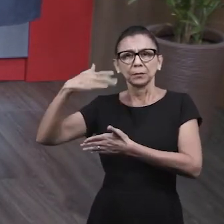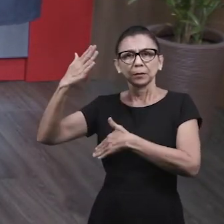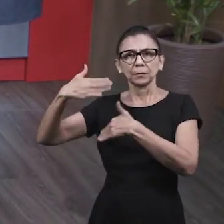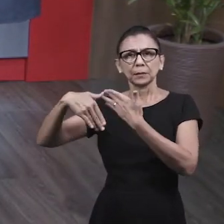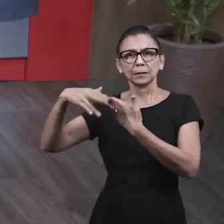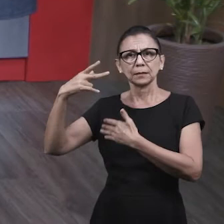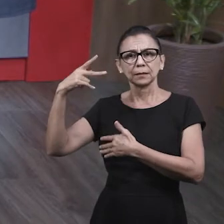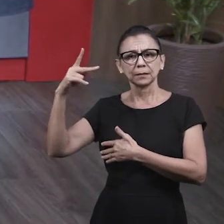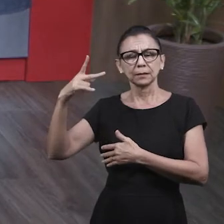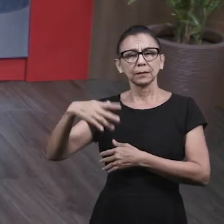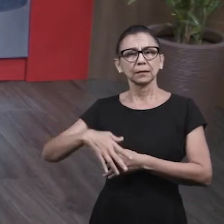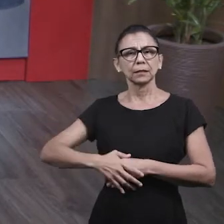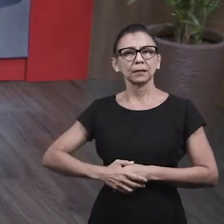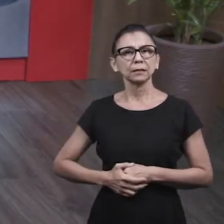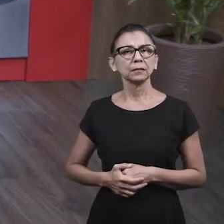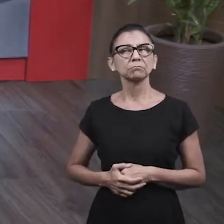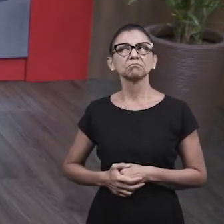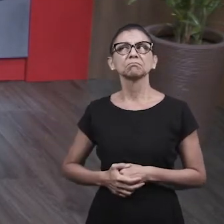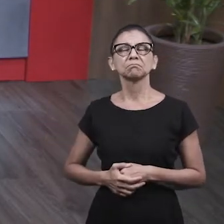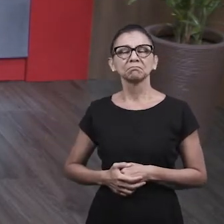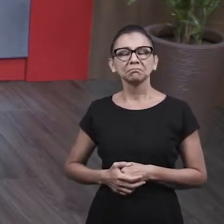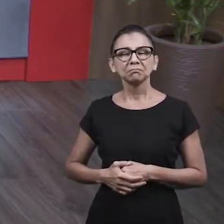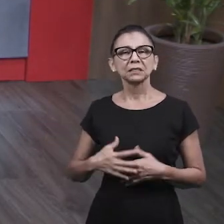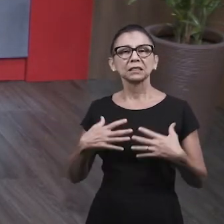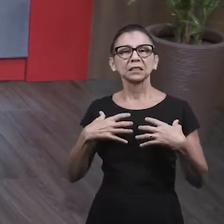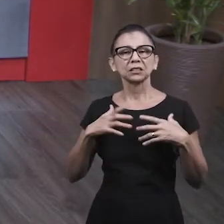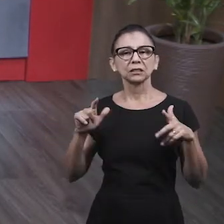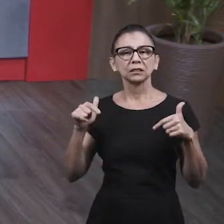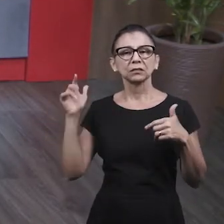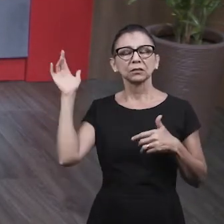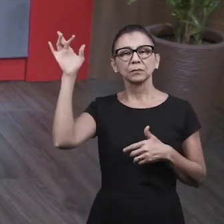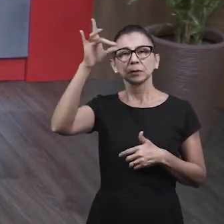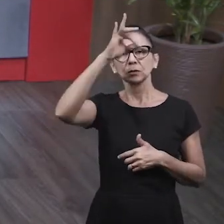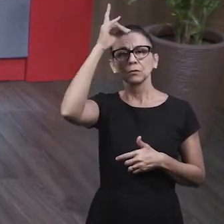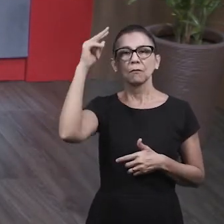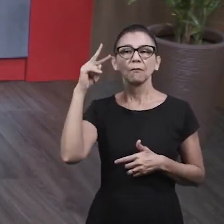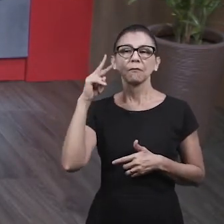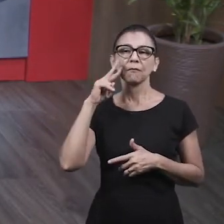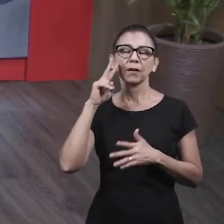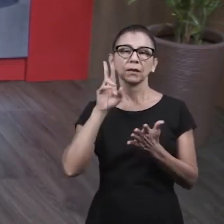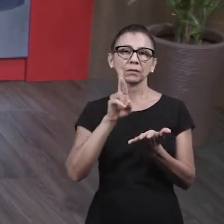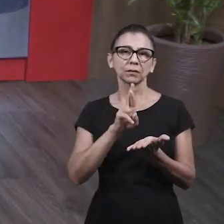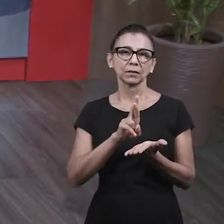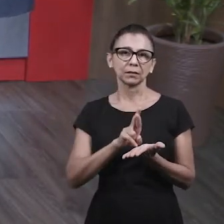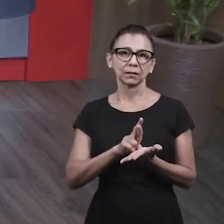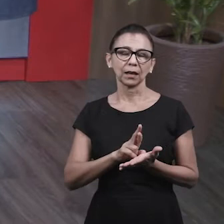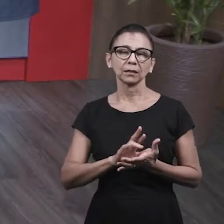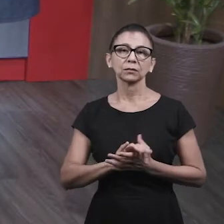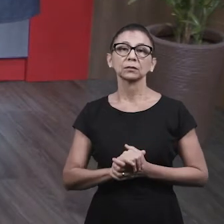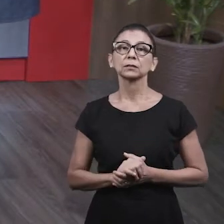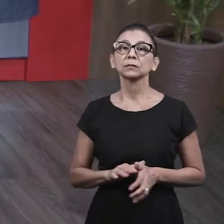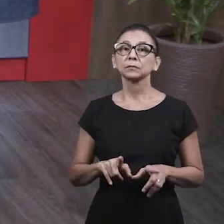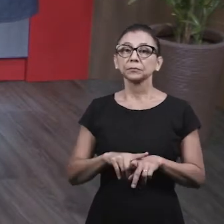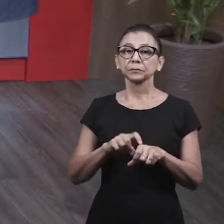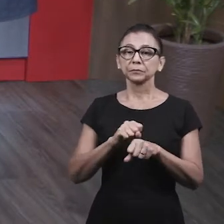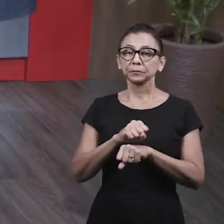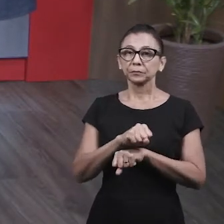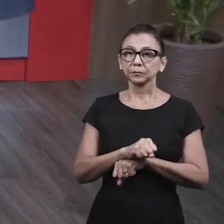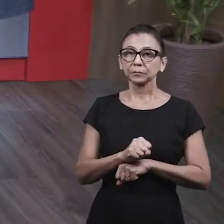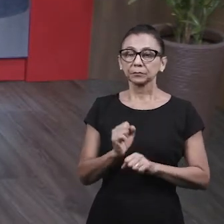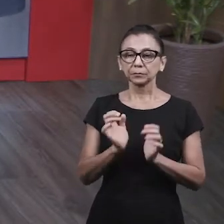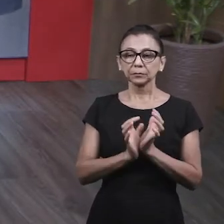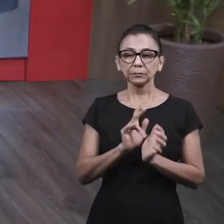du Seigneur. On pouvons usufruir de la direction du Saint-Esprit dans cette œuvre. Nous avons eu récemment un